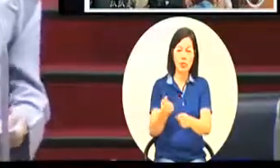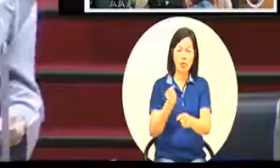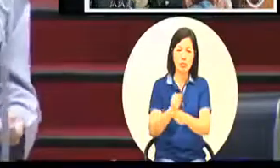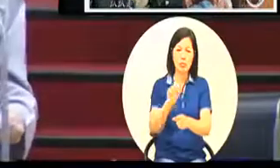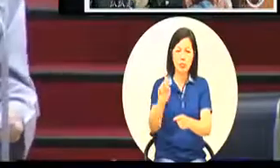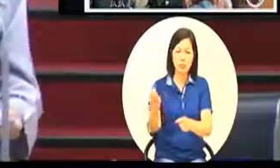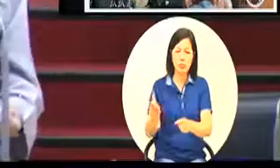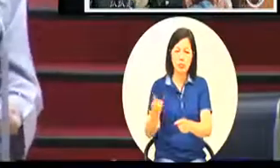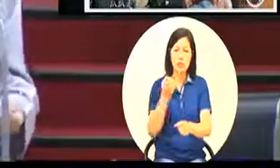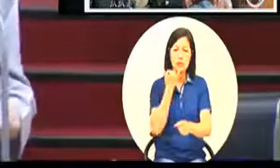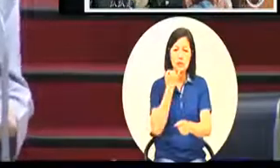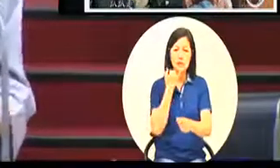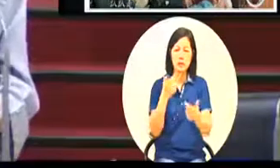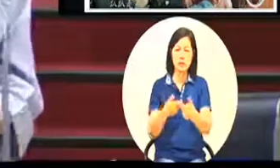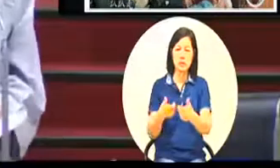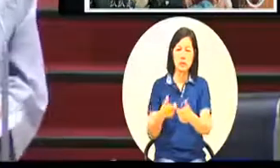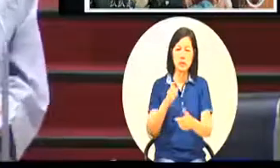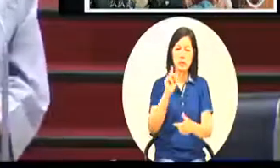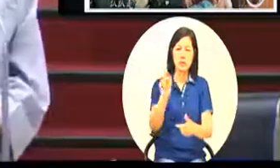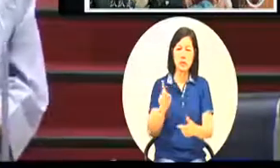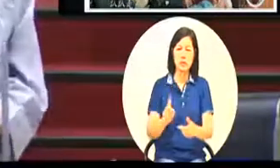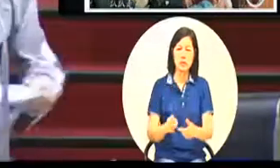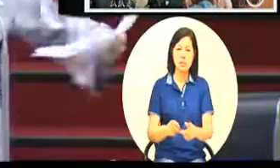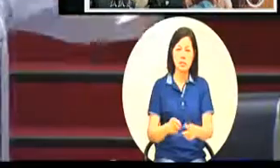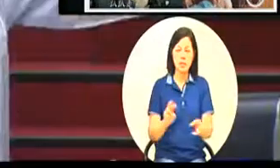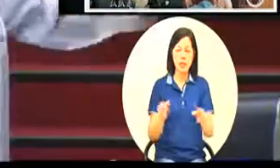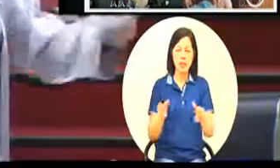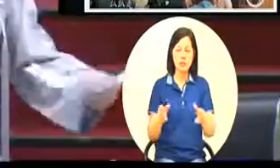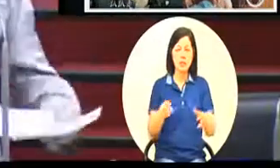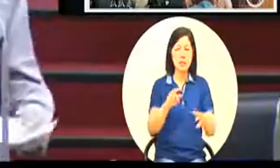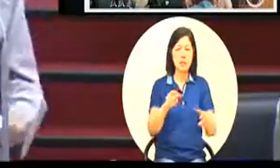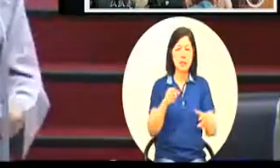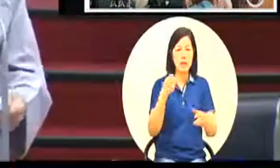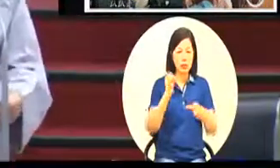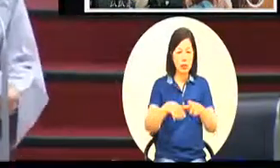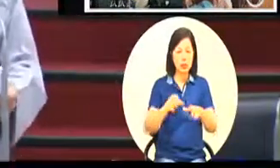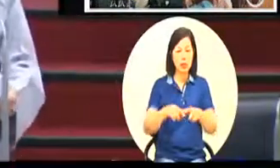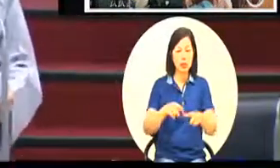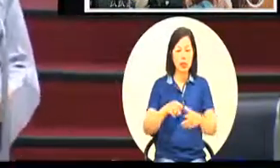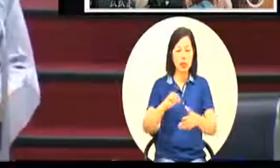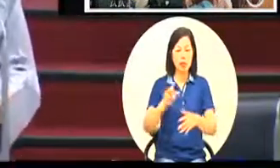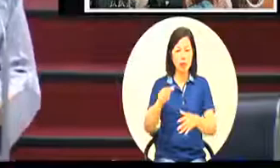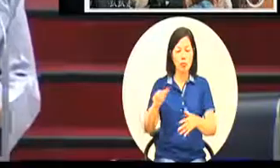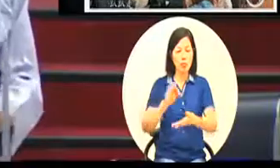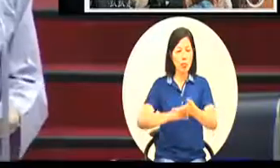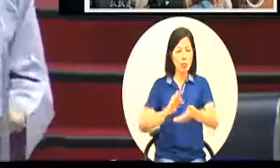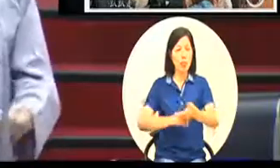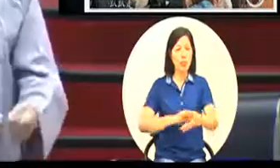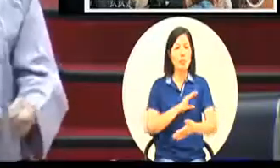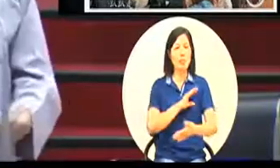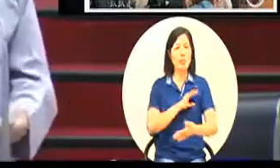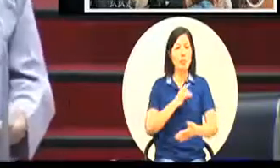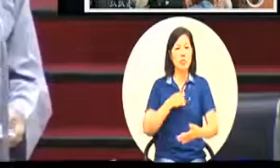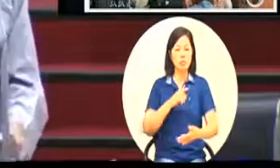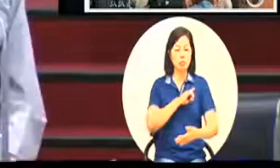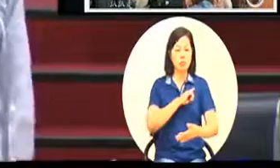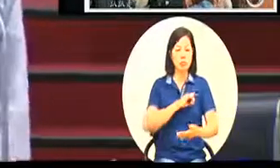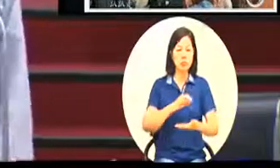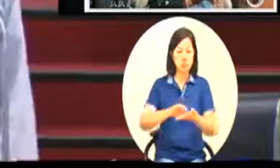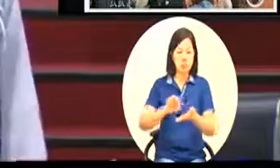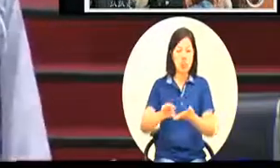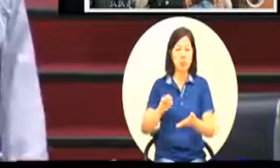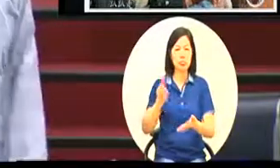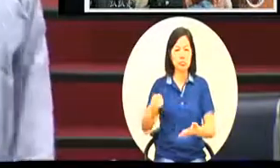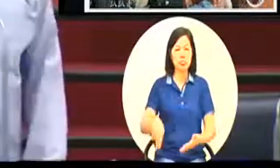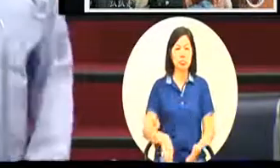电台罔卖啊，卖这个物件，像我安尼都所谓，以前我家己的开销啊。 若有良心的吼，免得